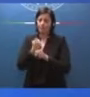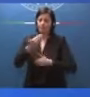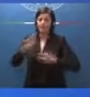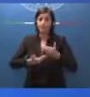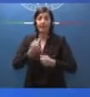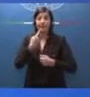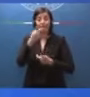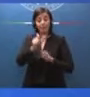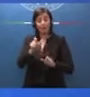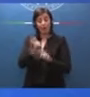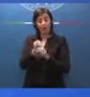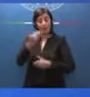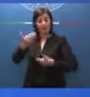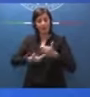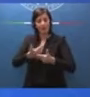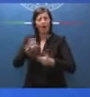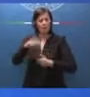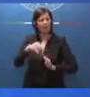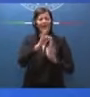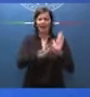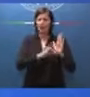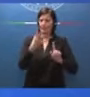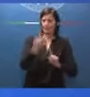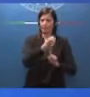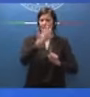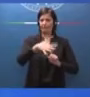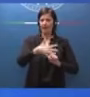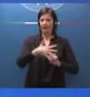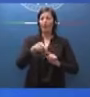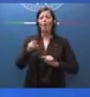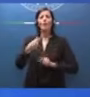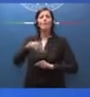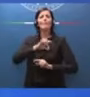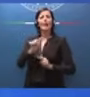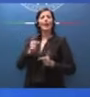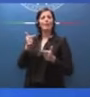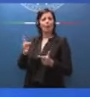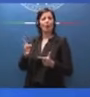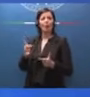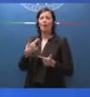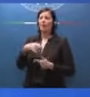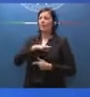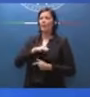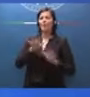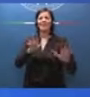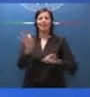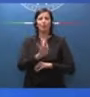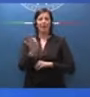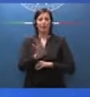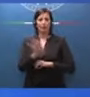avanti a lavorare pur avendo requisito raggiunti i requisiti pensionistici avrà un premio del 10% sullo